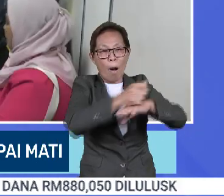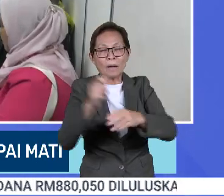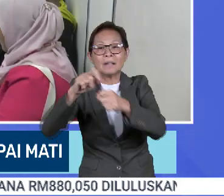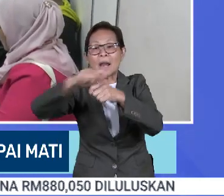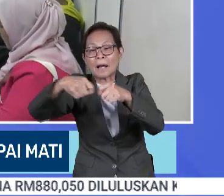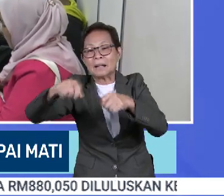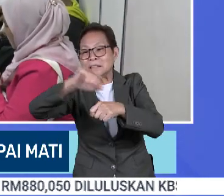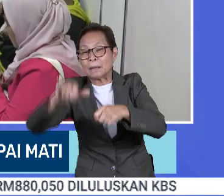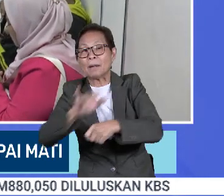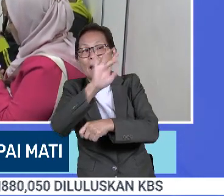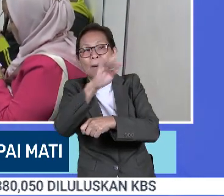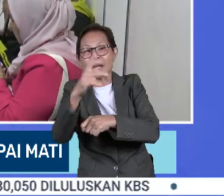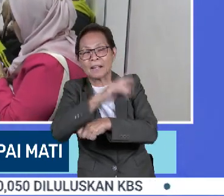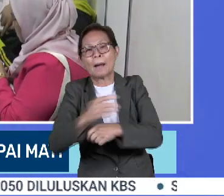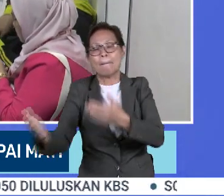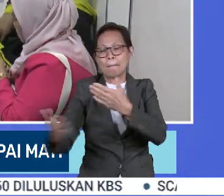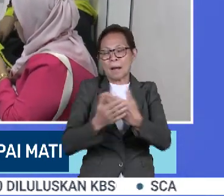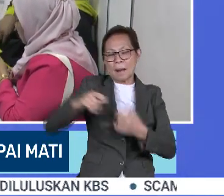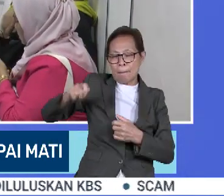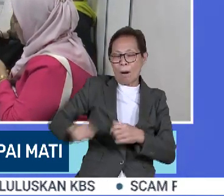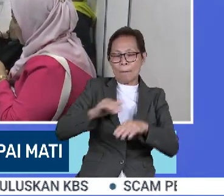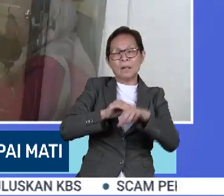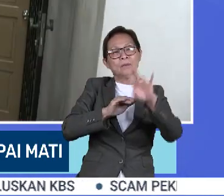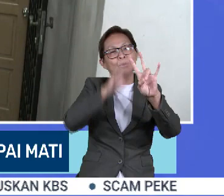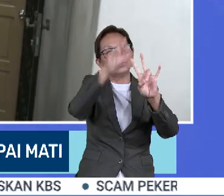ribu Ringgit sebutan semut